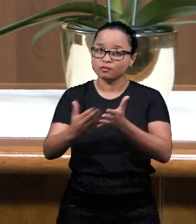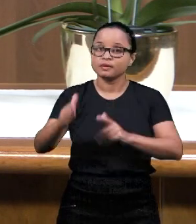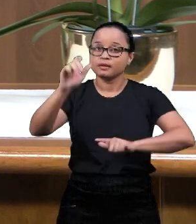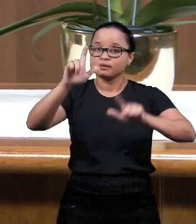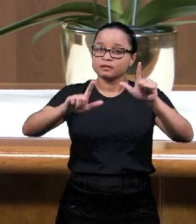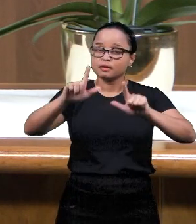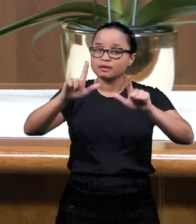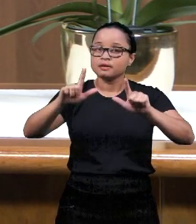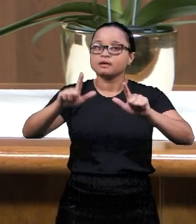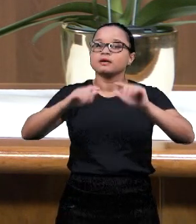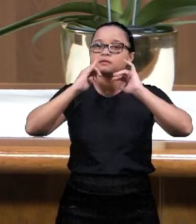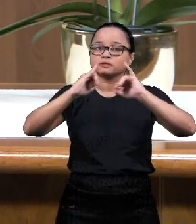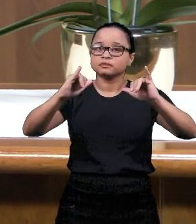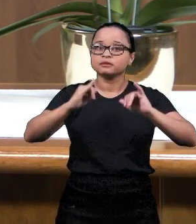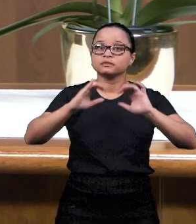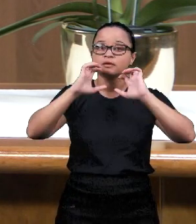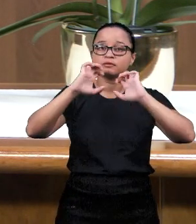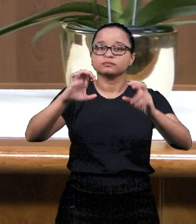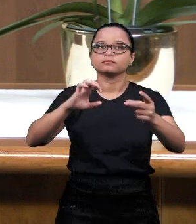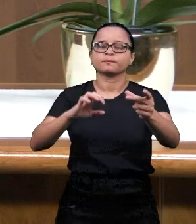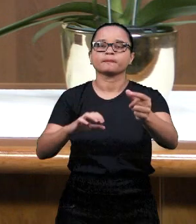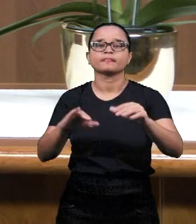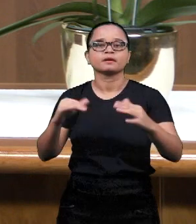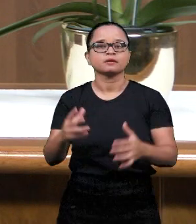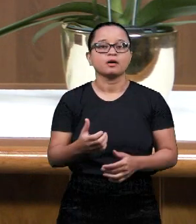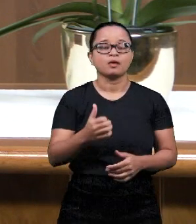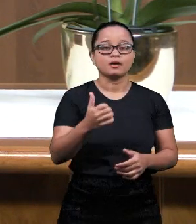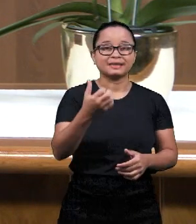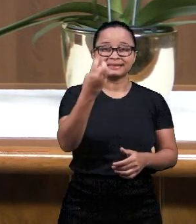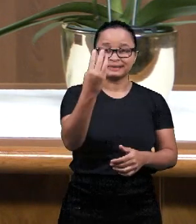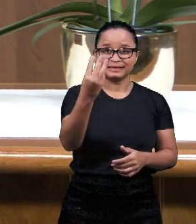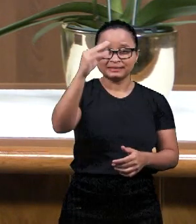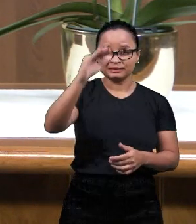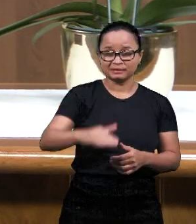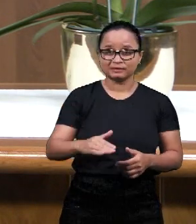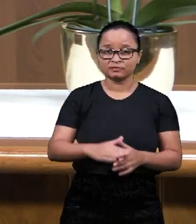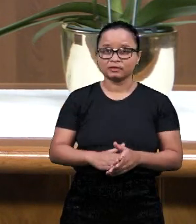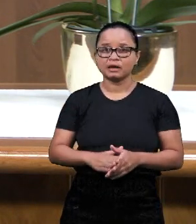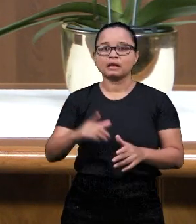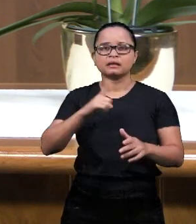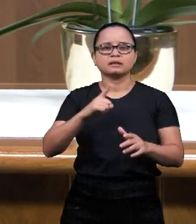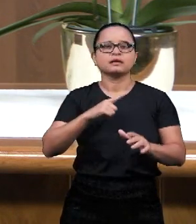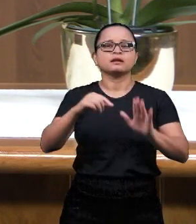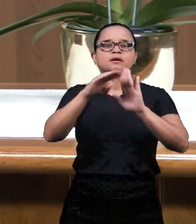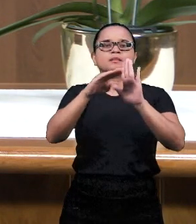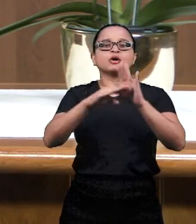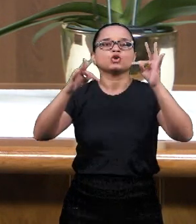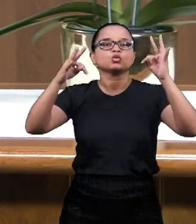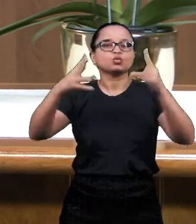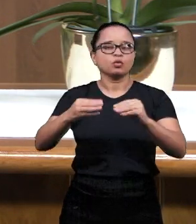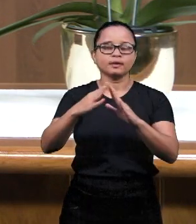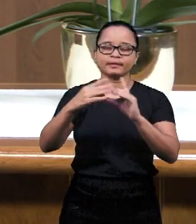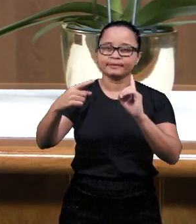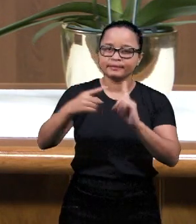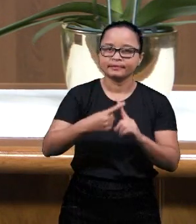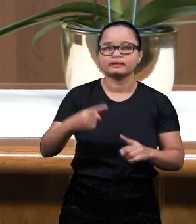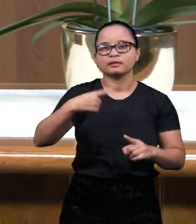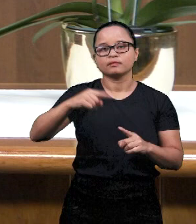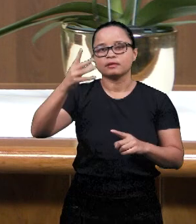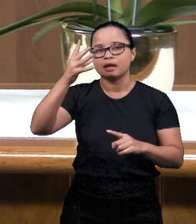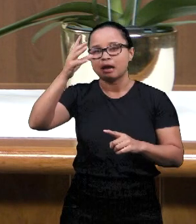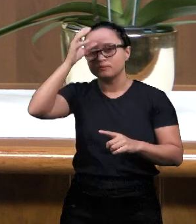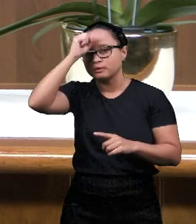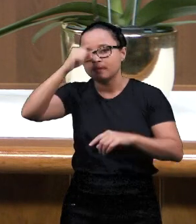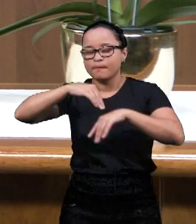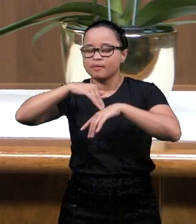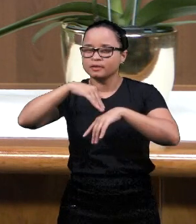l'évangile éternel. À 15 heures, nous avons la programmation pour toute l'Église. C'est une programmation qui élargit ce qui a été